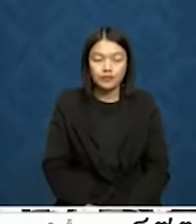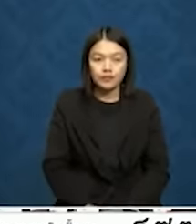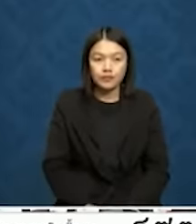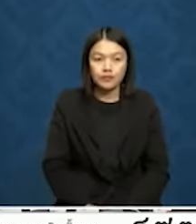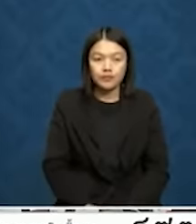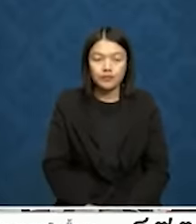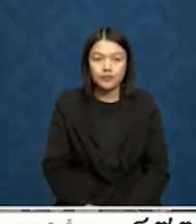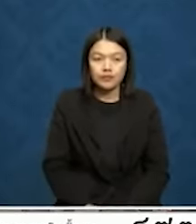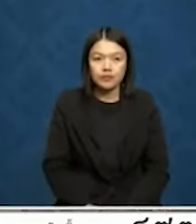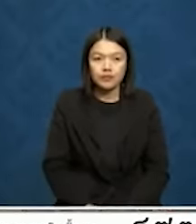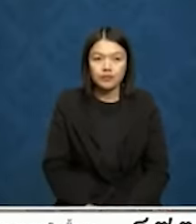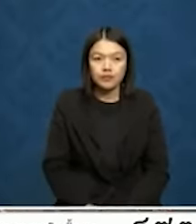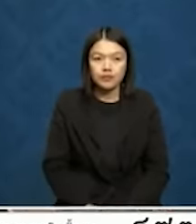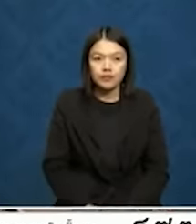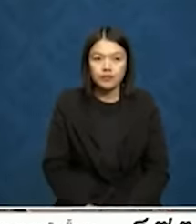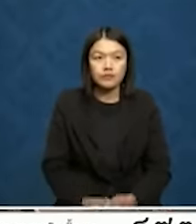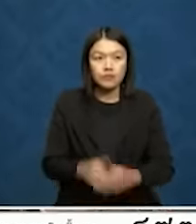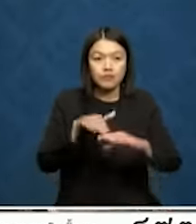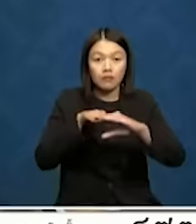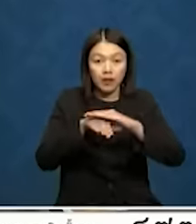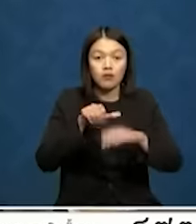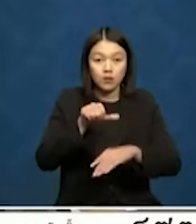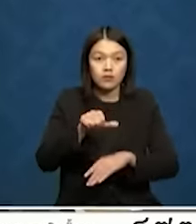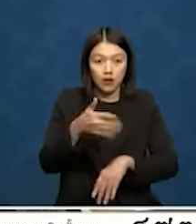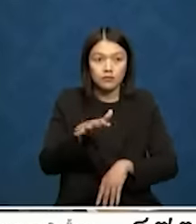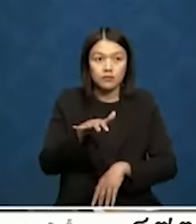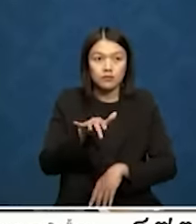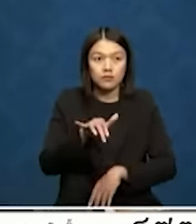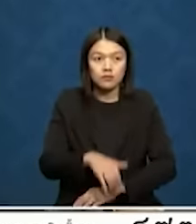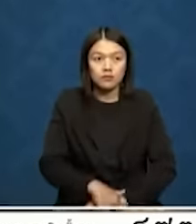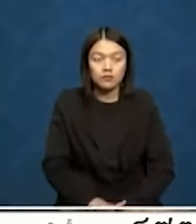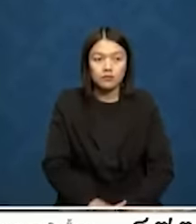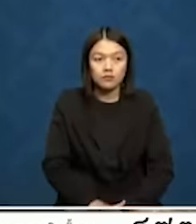ท่านทิพย์กามานิเสียบัตรแสดงตนยังครับ